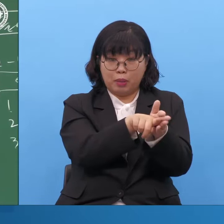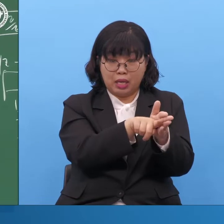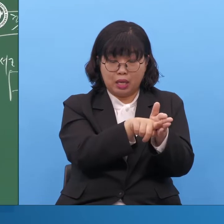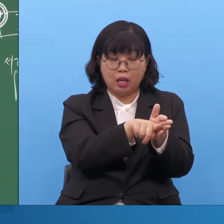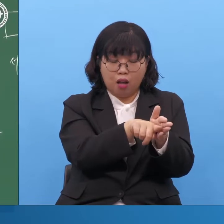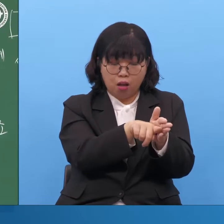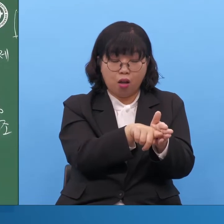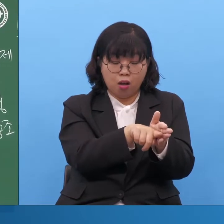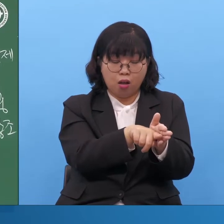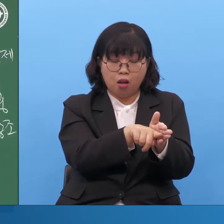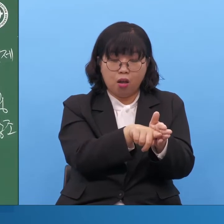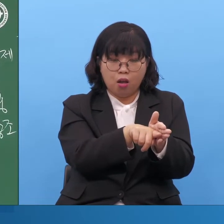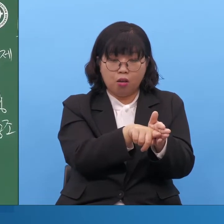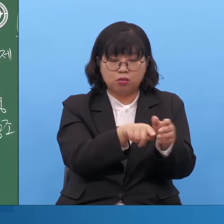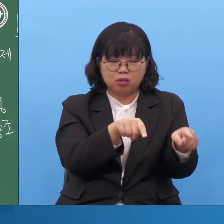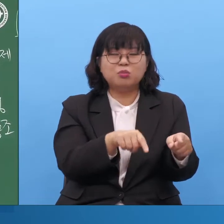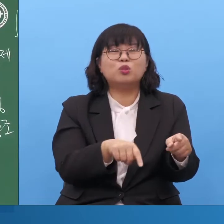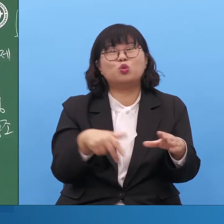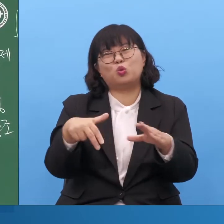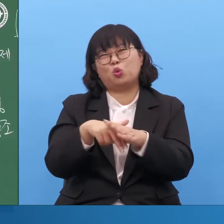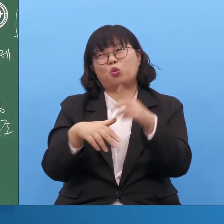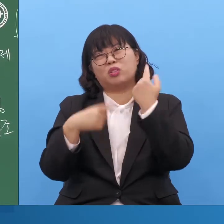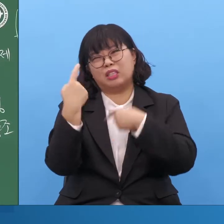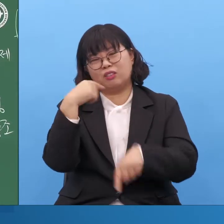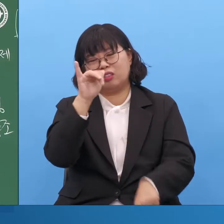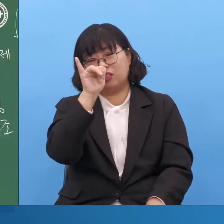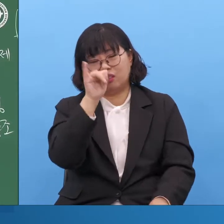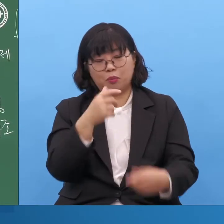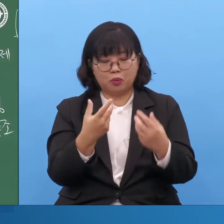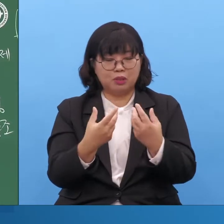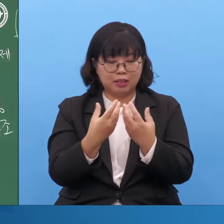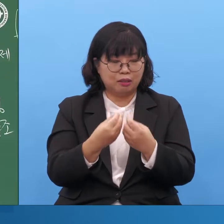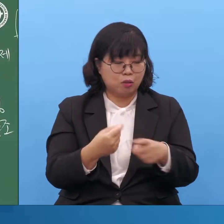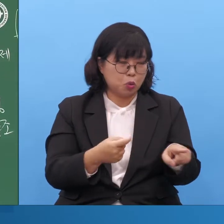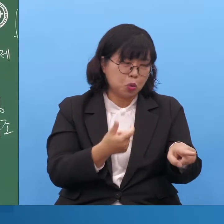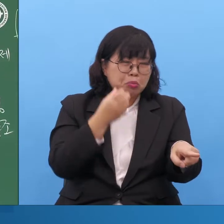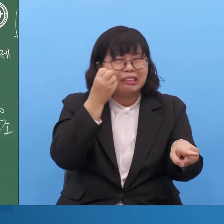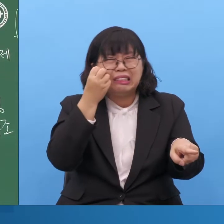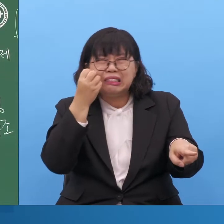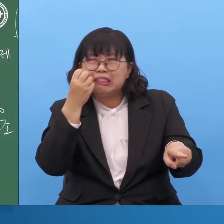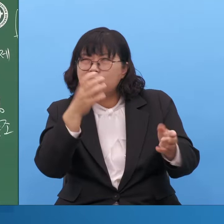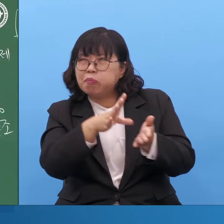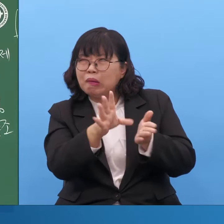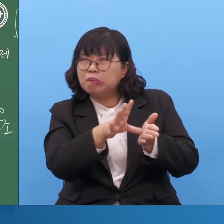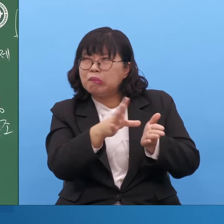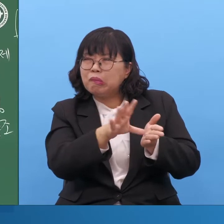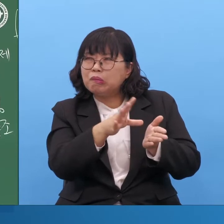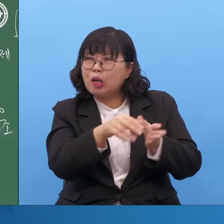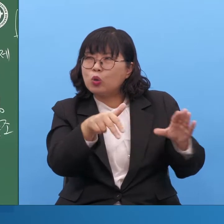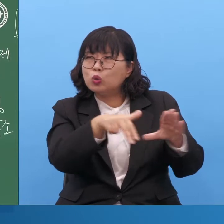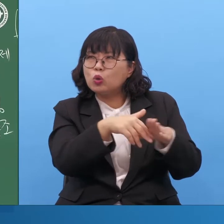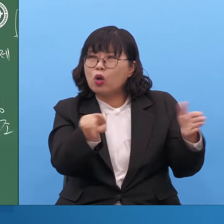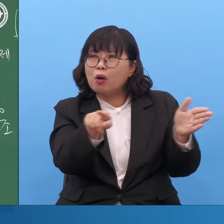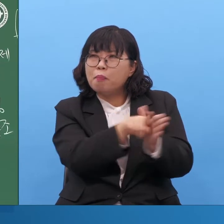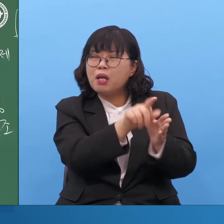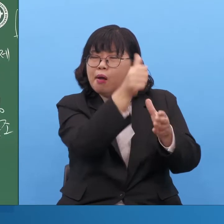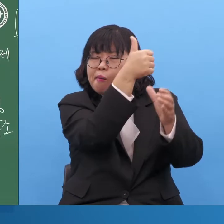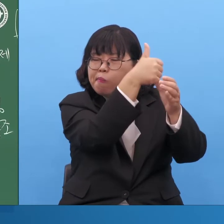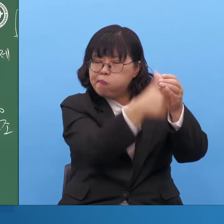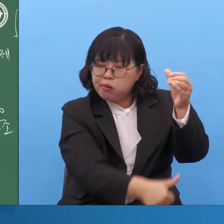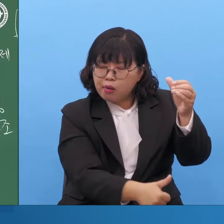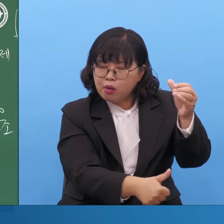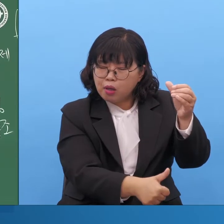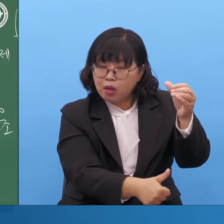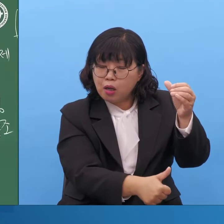어디 빠져가지고 막 이따 나왔습니다. 종교 상처 있습니다. But they were lost in a very strange religion and finally able to escape from that. They have these 특히 religious scars.